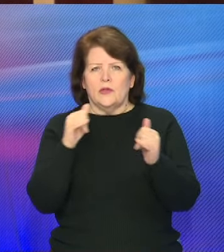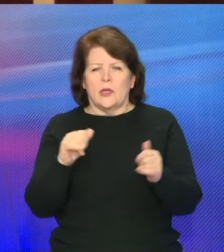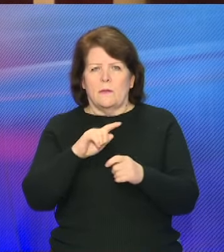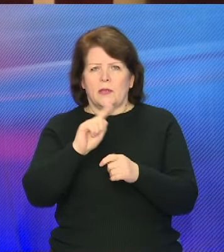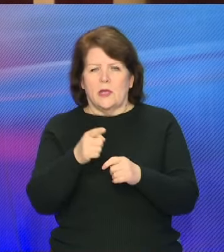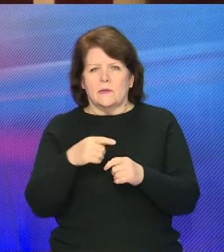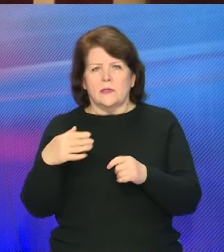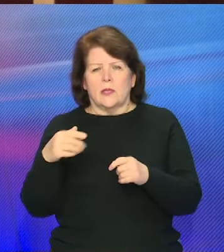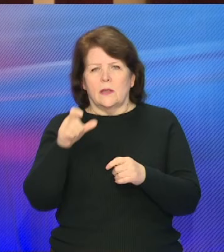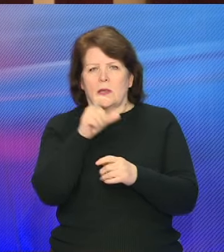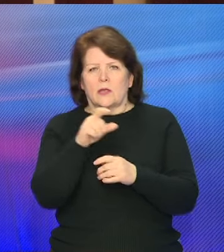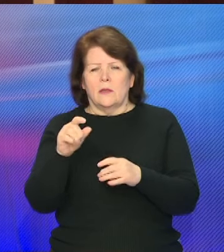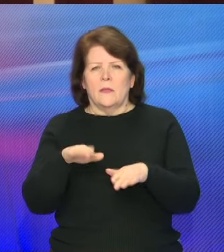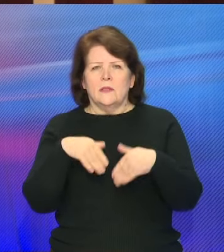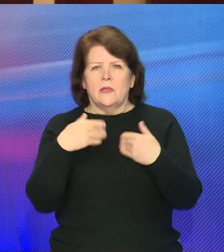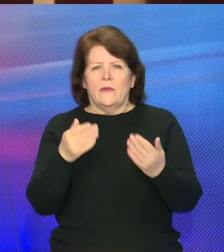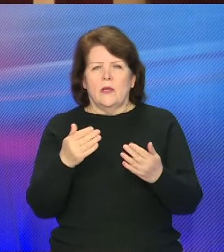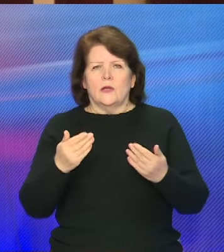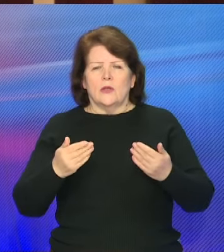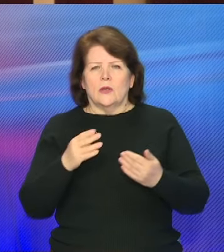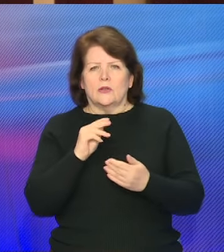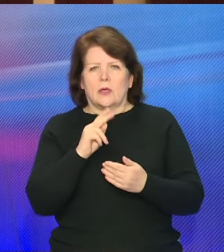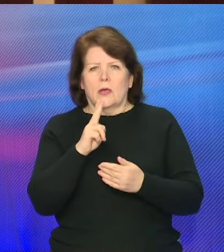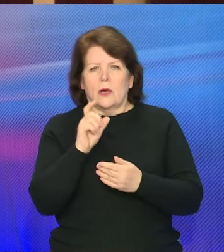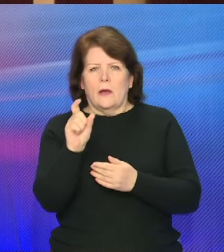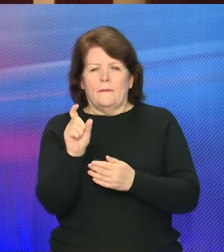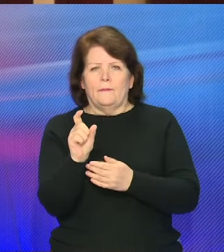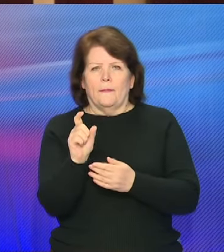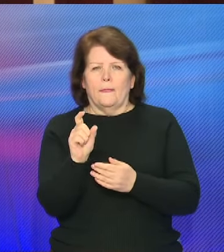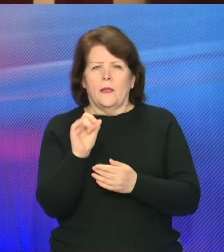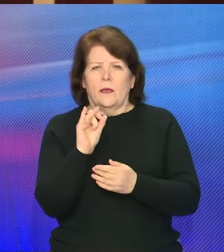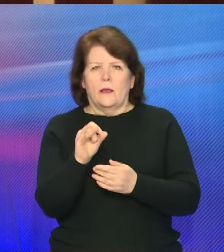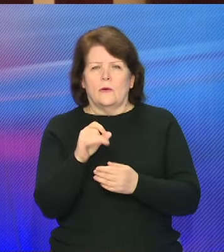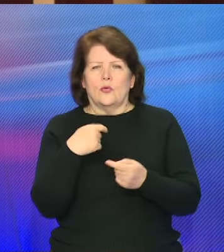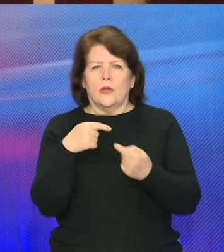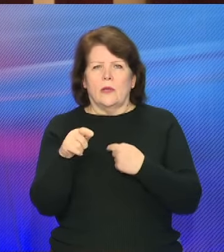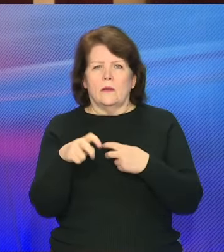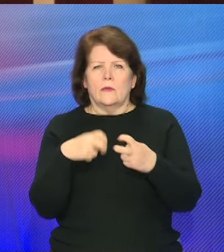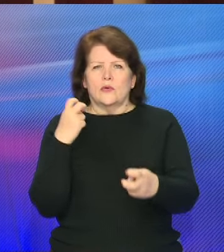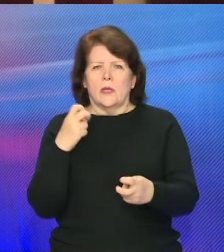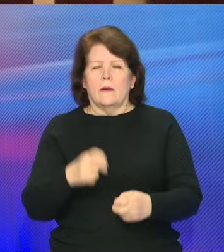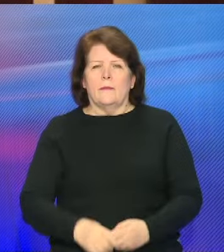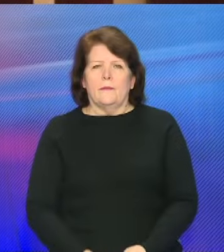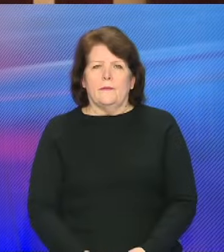за предоставлением жилищно-коммунальных услуг, ну и иные нарушения.